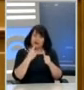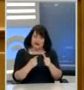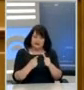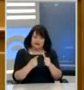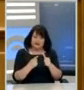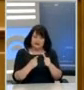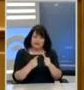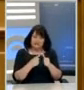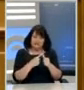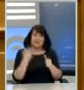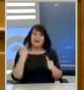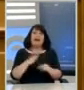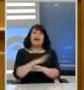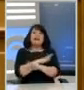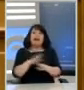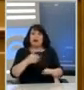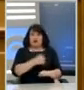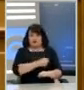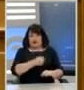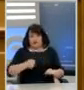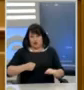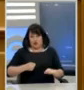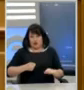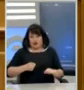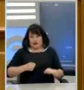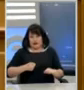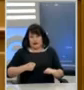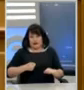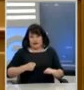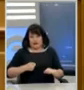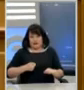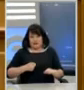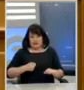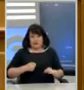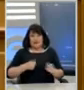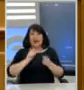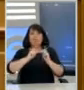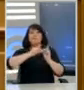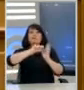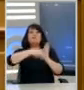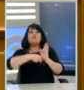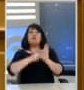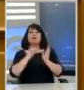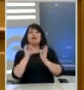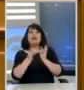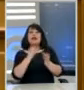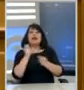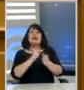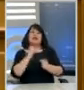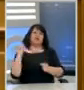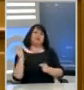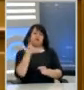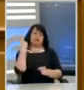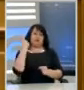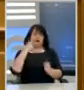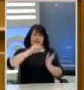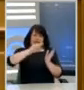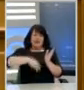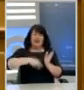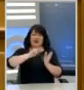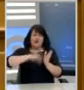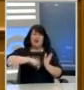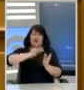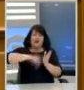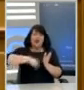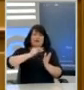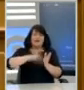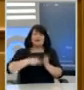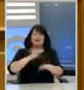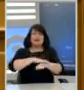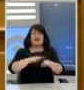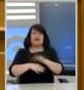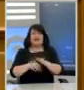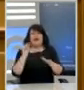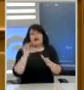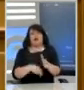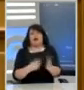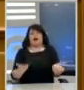θα βάλετε τέλος στη λιτότητα και θα ασκήσετε τα μνημόνια. Και σήμερα τα υπογράφετε 2-2 και με τα δυο σας